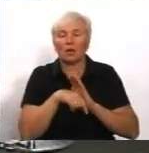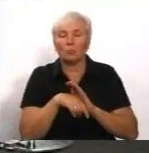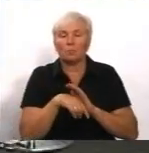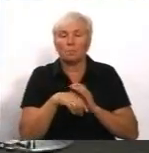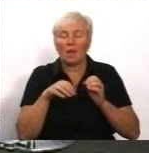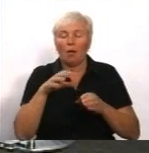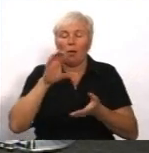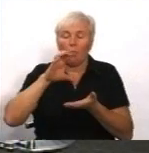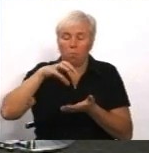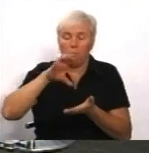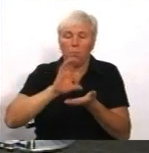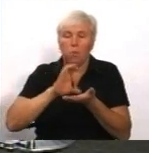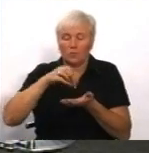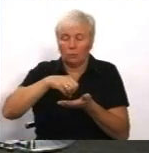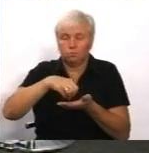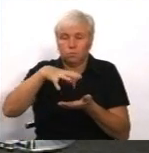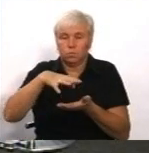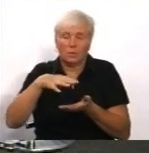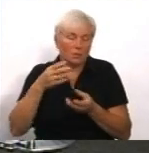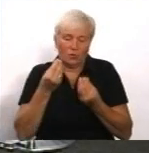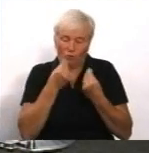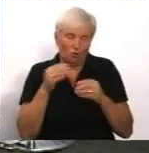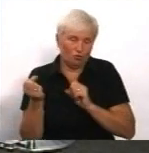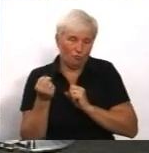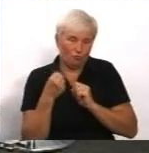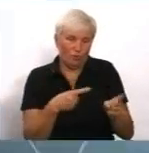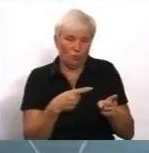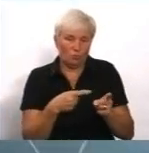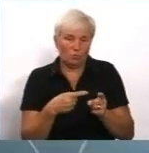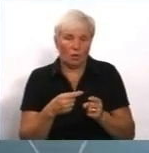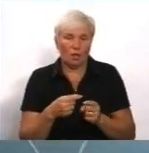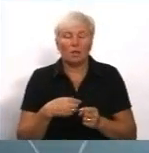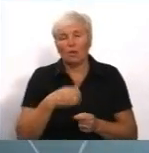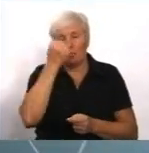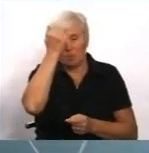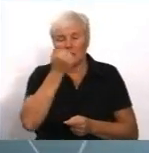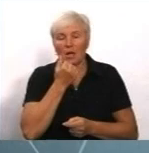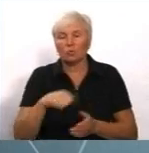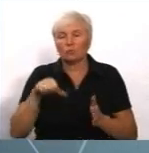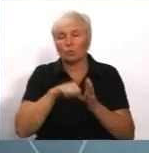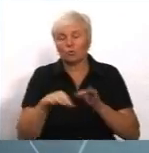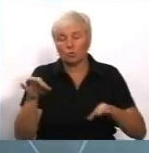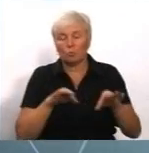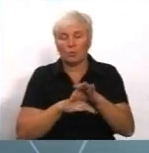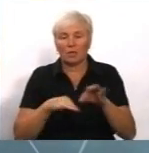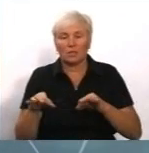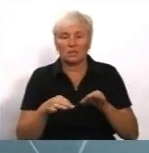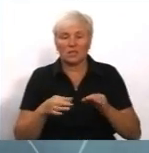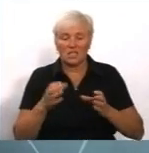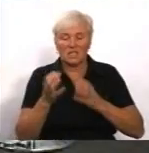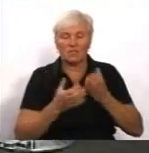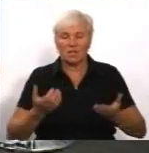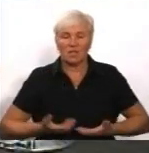банки, краще її не споживати. Турбуватись про своє здоров'я. Я вам дякую за участь у проєкті «Звіти наживо», також